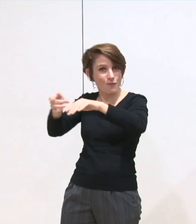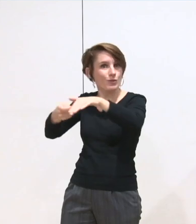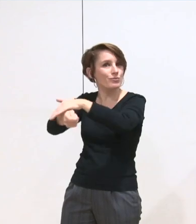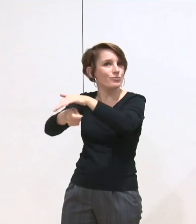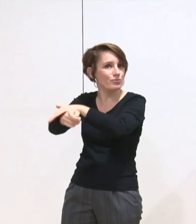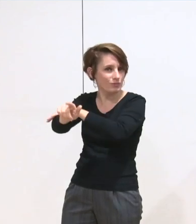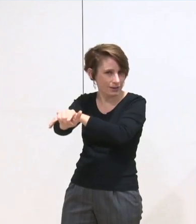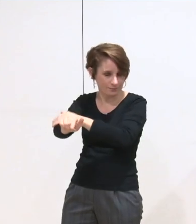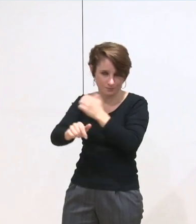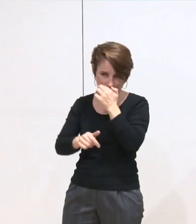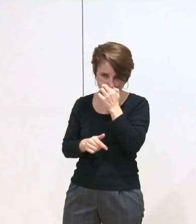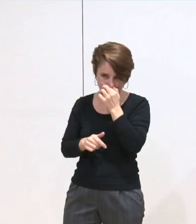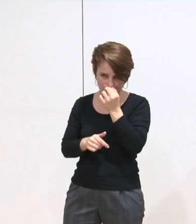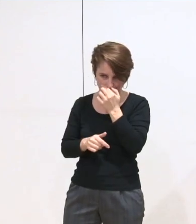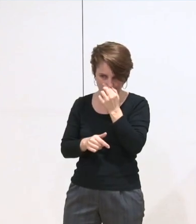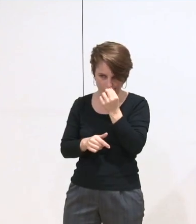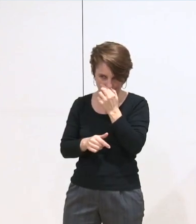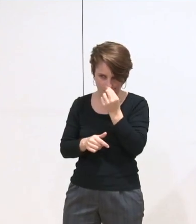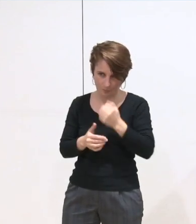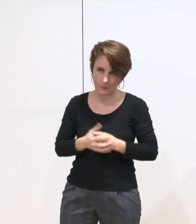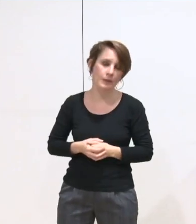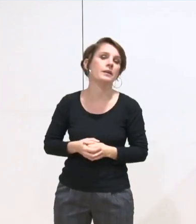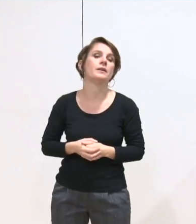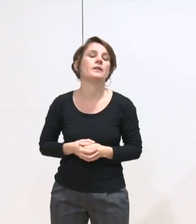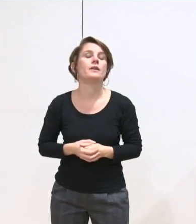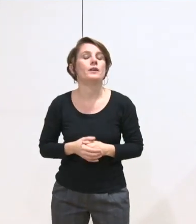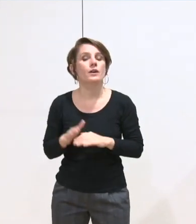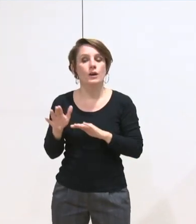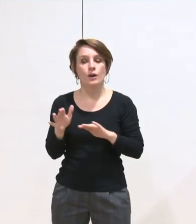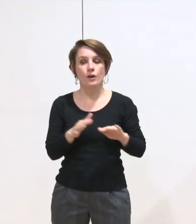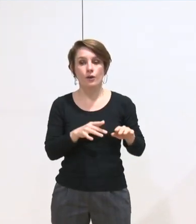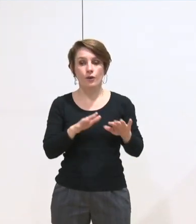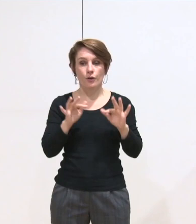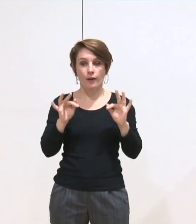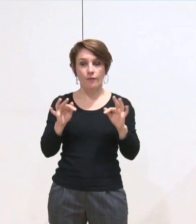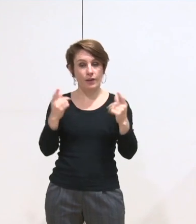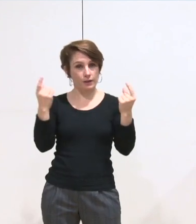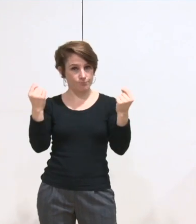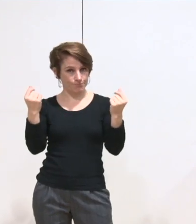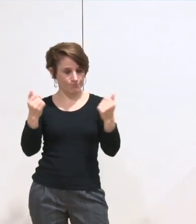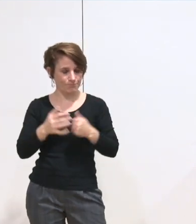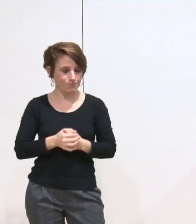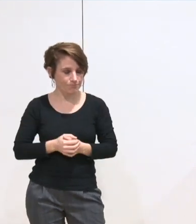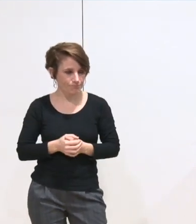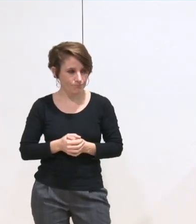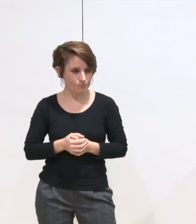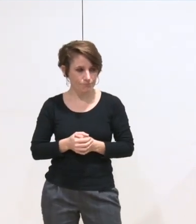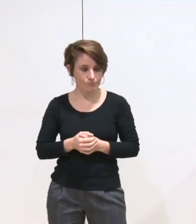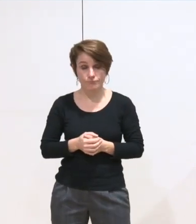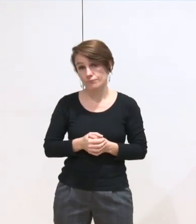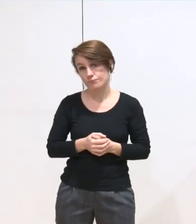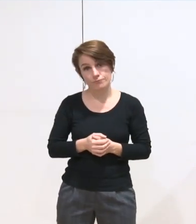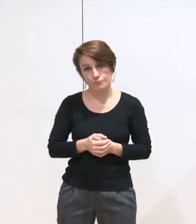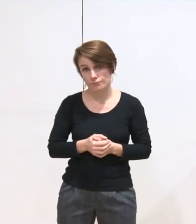qui sont donc locataires, ce coup-là, de la barre Anatole France. Sur les aspects financiers, qui, soyons